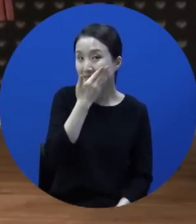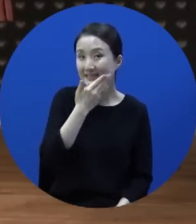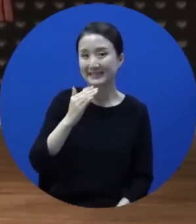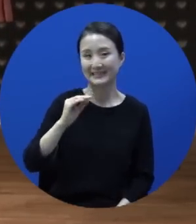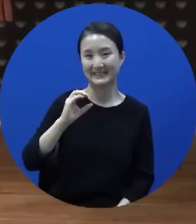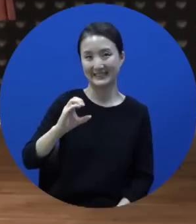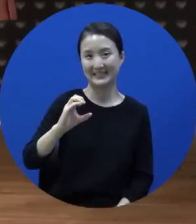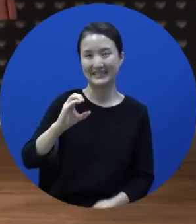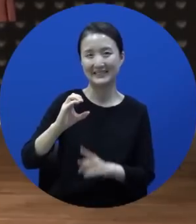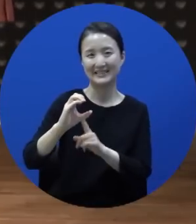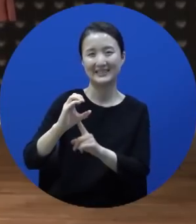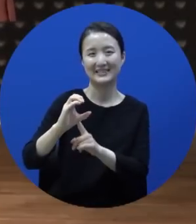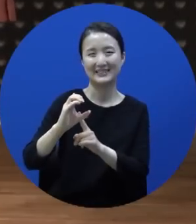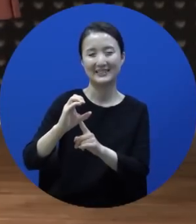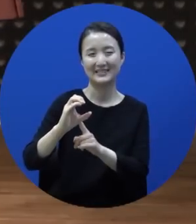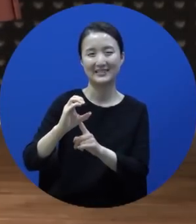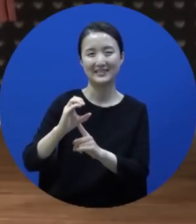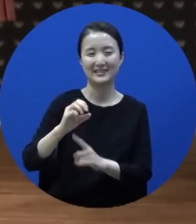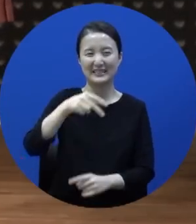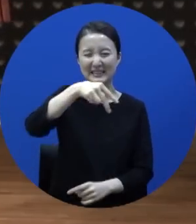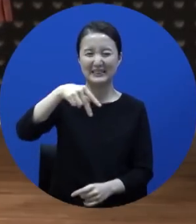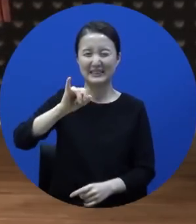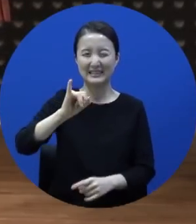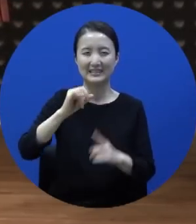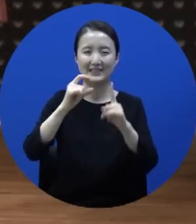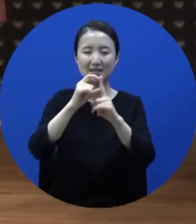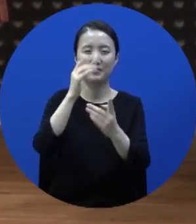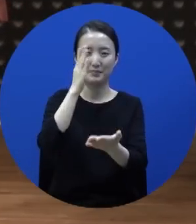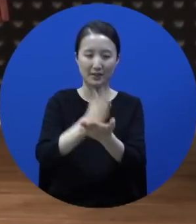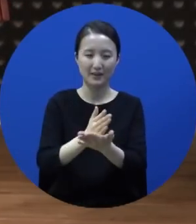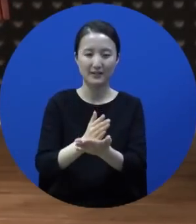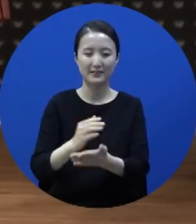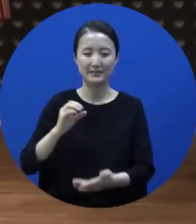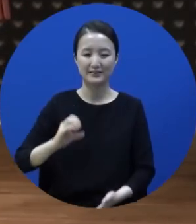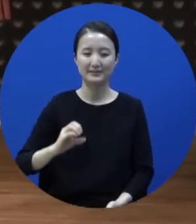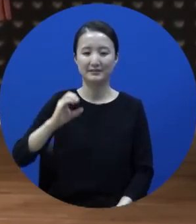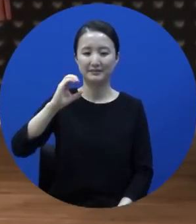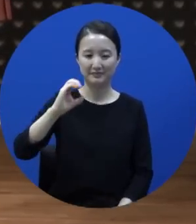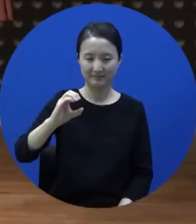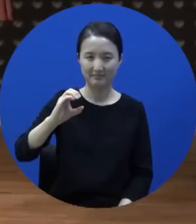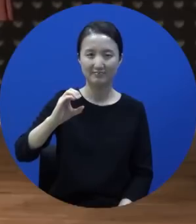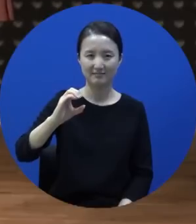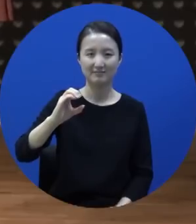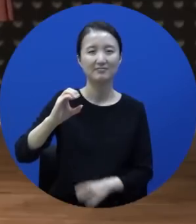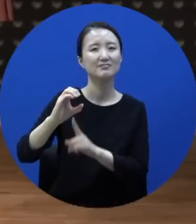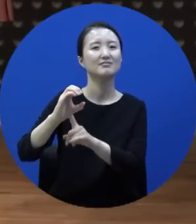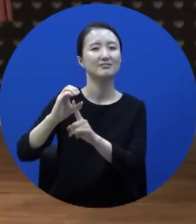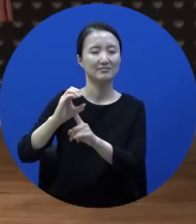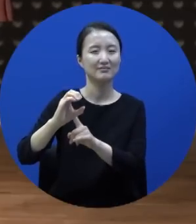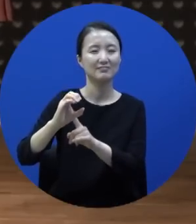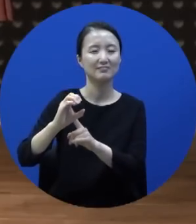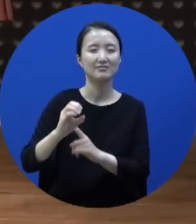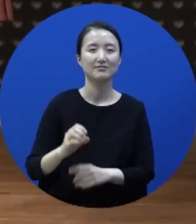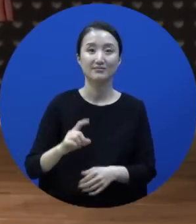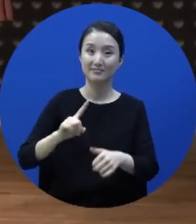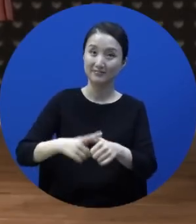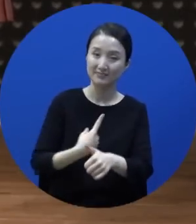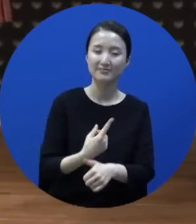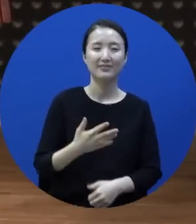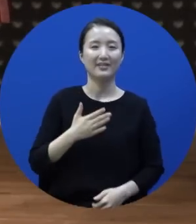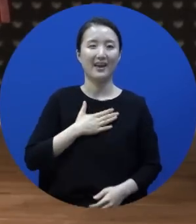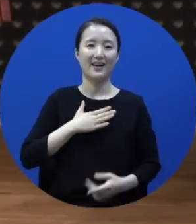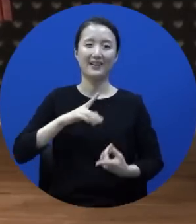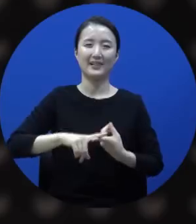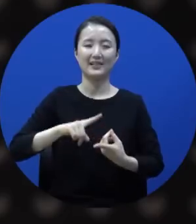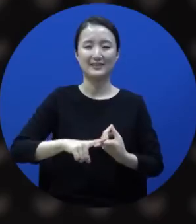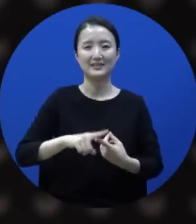이렇게 얘기하거든요. 비타민 C 대신 친절한 세인 씨 이런 식으로 이야기를 합니다. 네, 그렇게 재미있게 사람들에게 저 소개를 하다 보니까